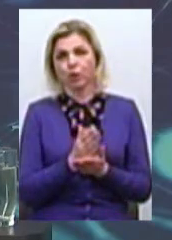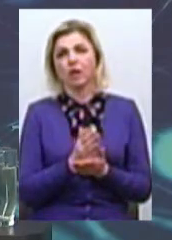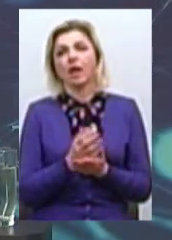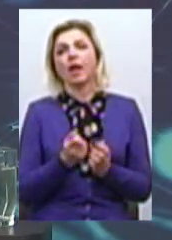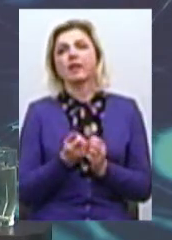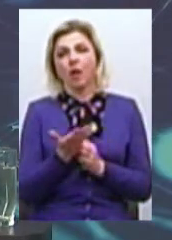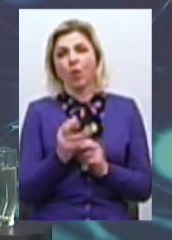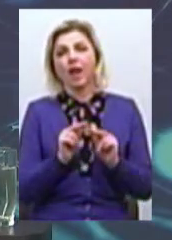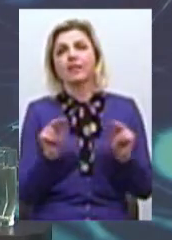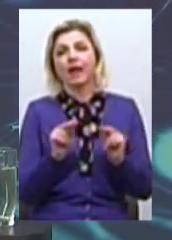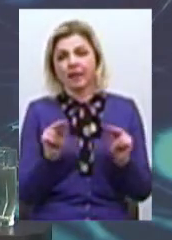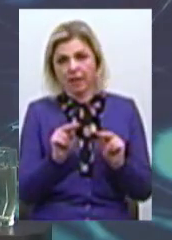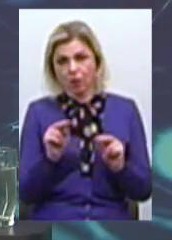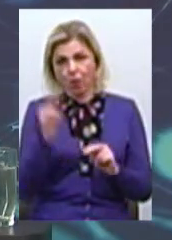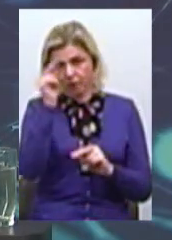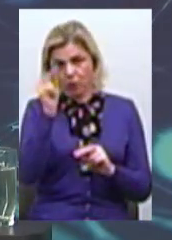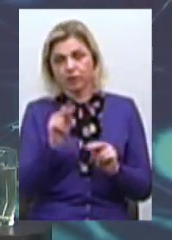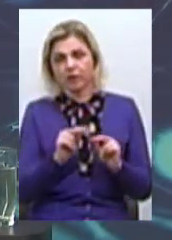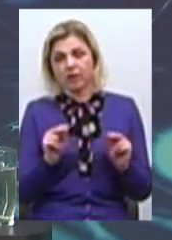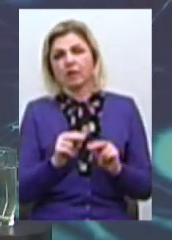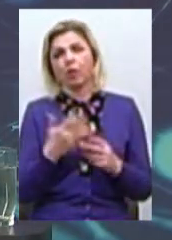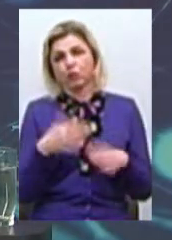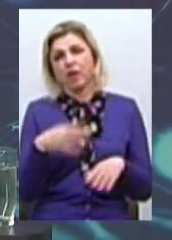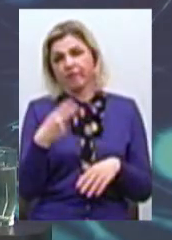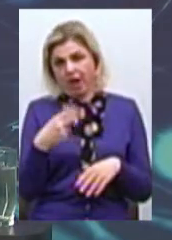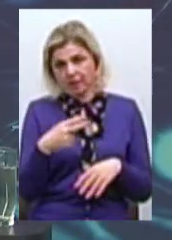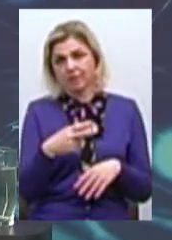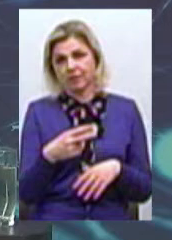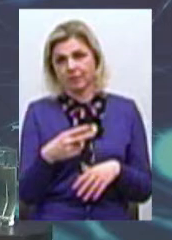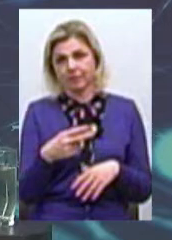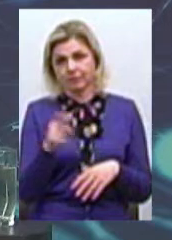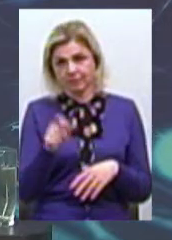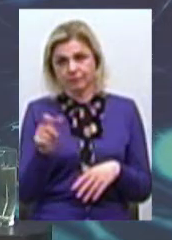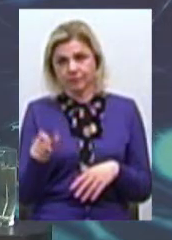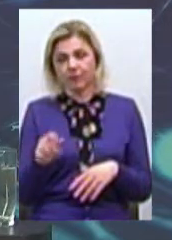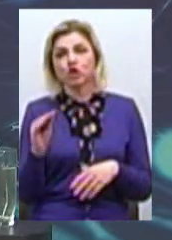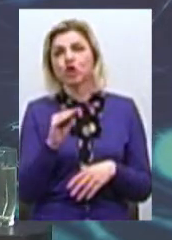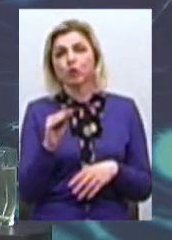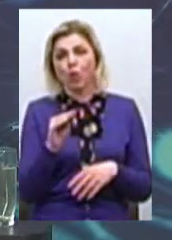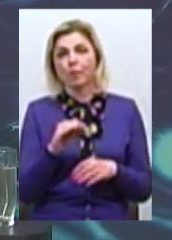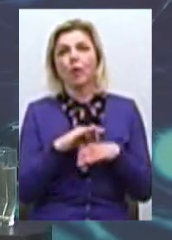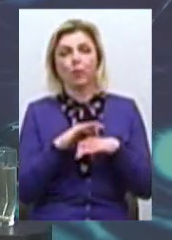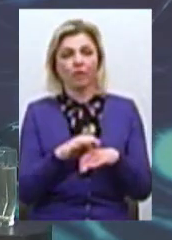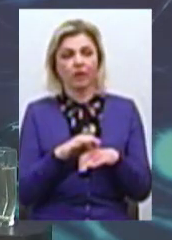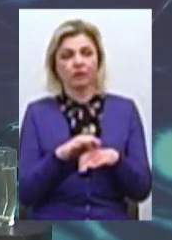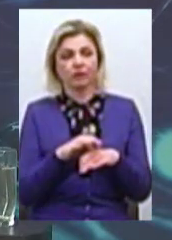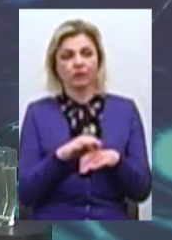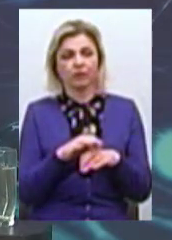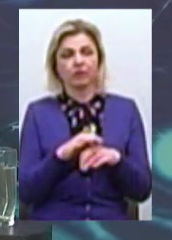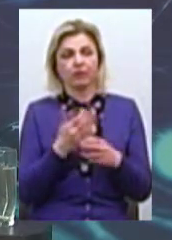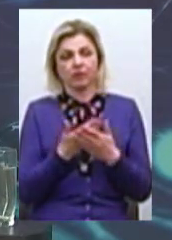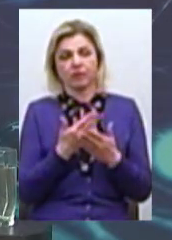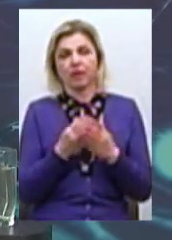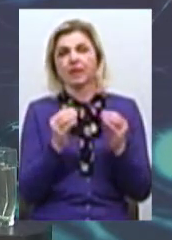тренінгів проведено, тобто декілька десятків, ну, два десятки, да? В Житомирі проведено